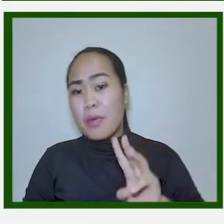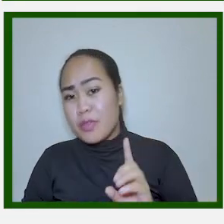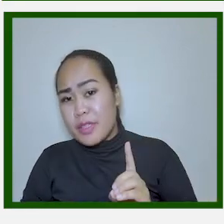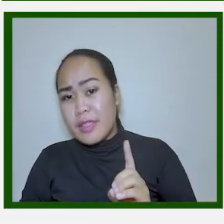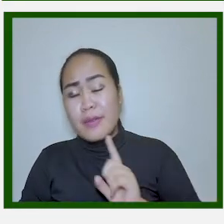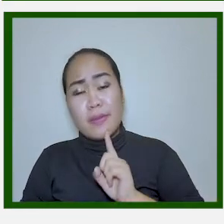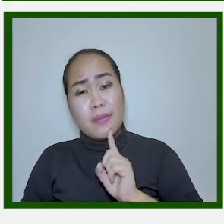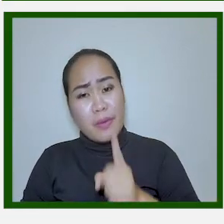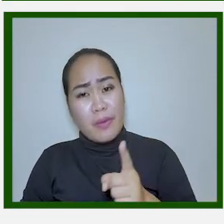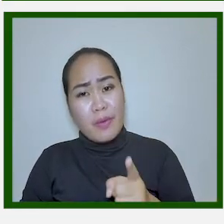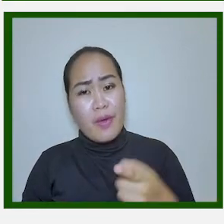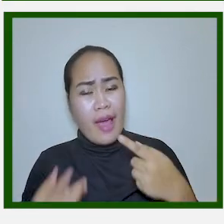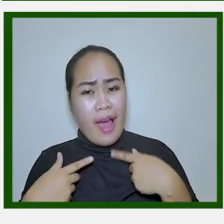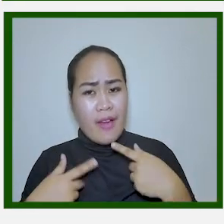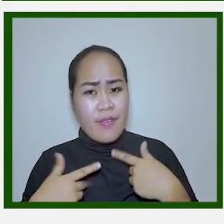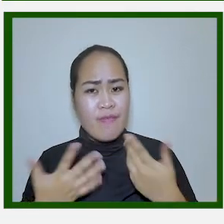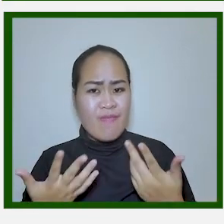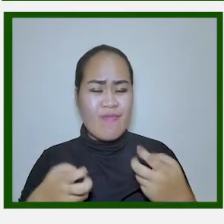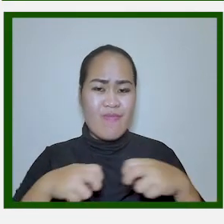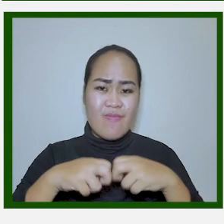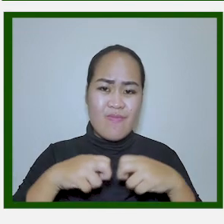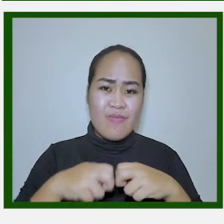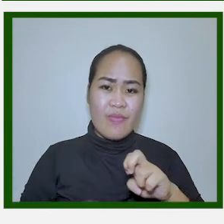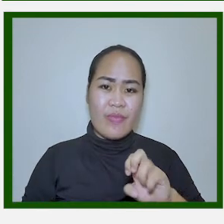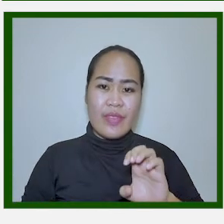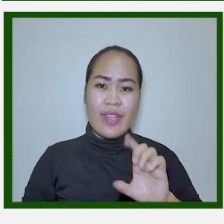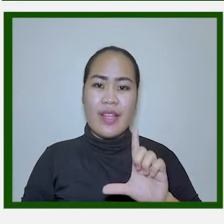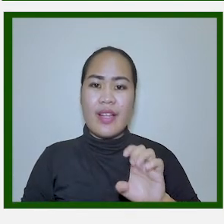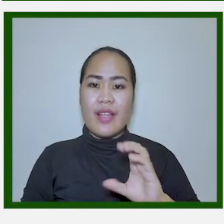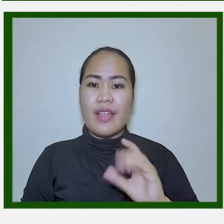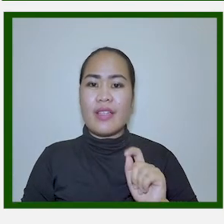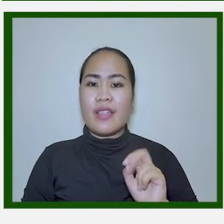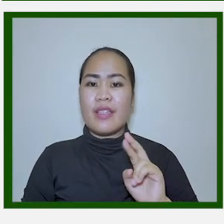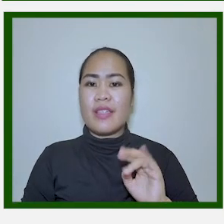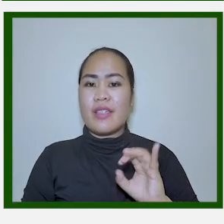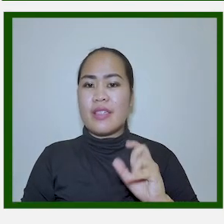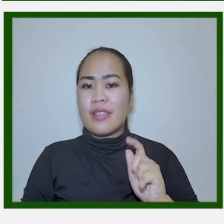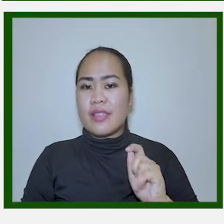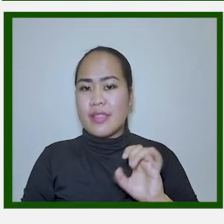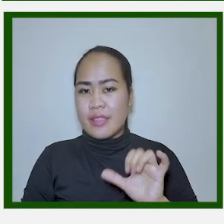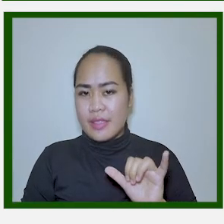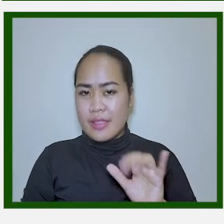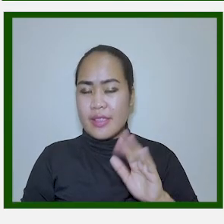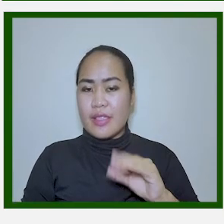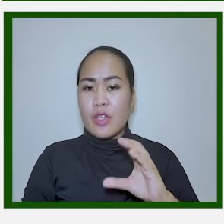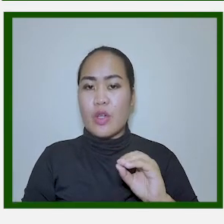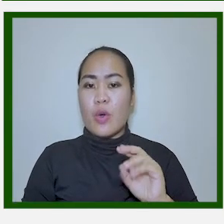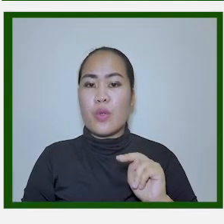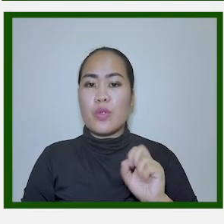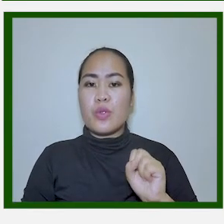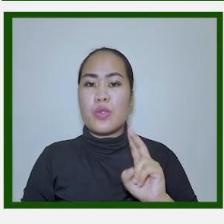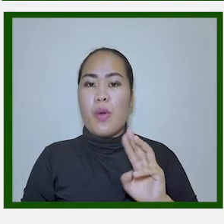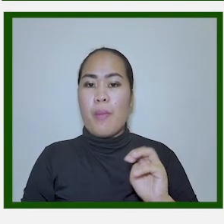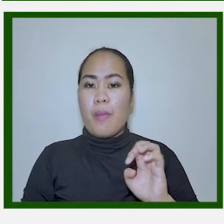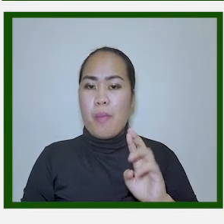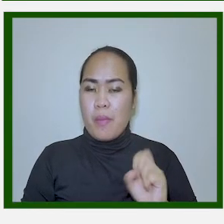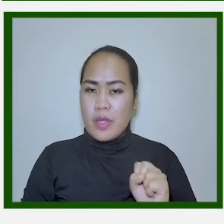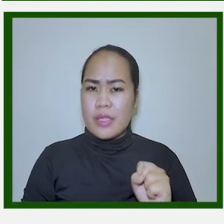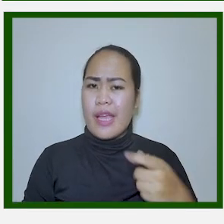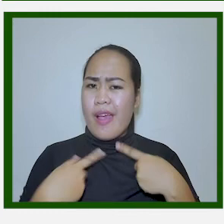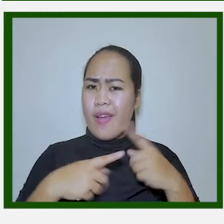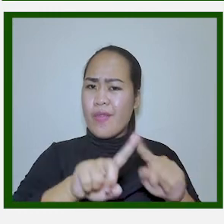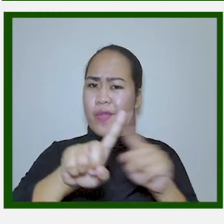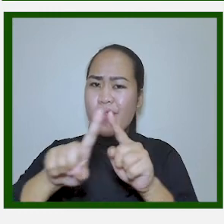electricity consumers, ano. So nagkaroon din po ng ilang mga games, no? May mga paraffle sila, no? At gayon